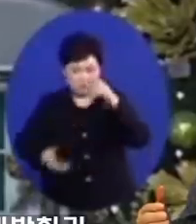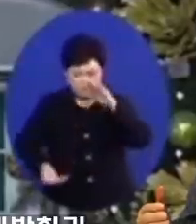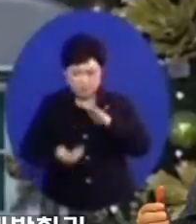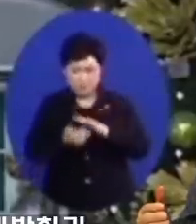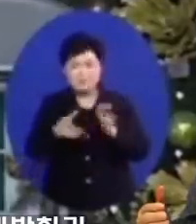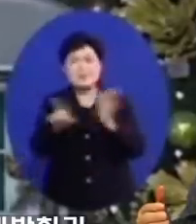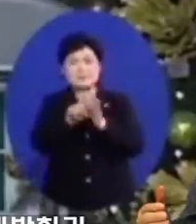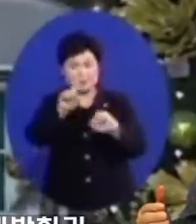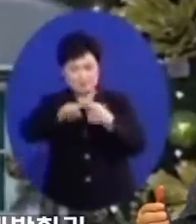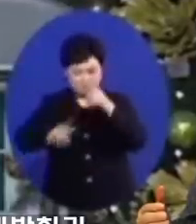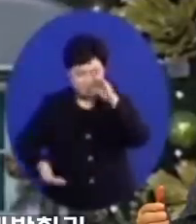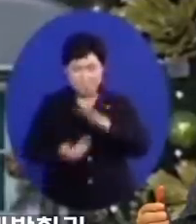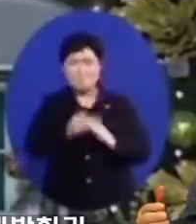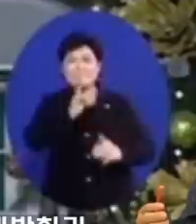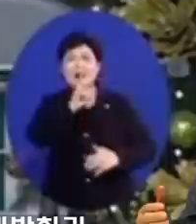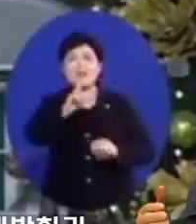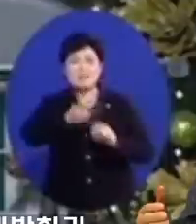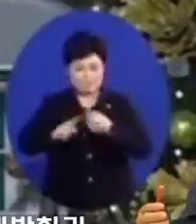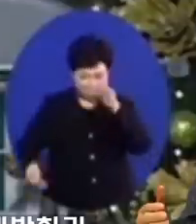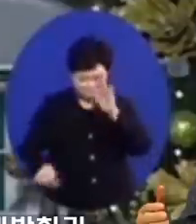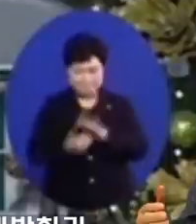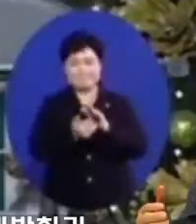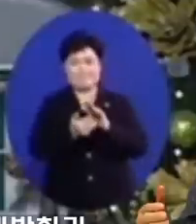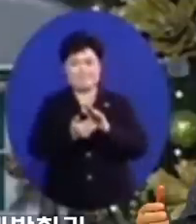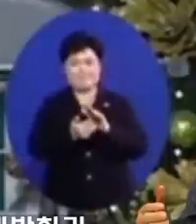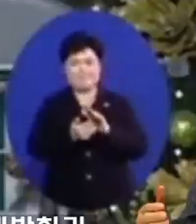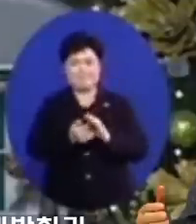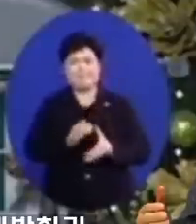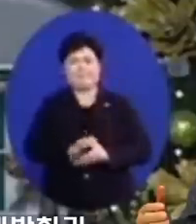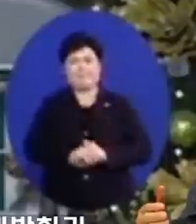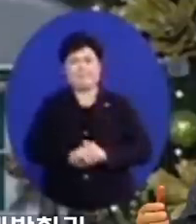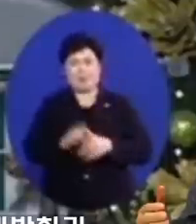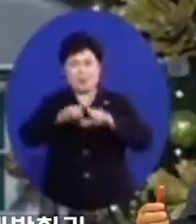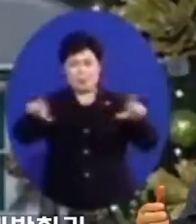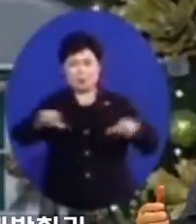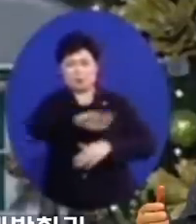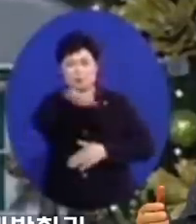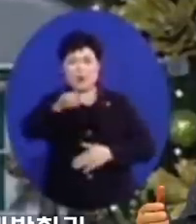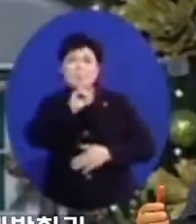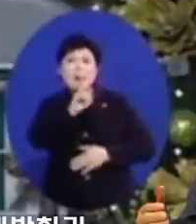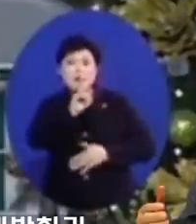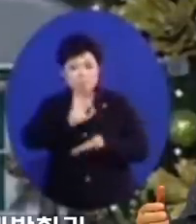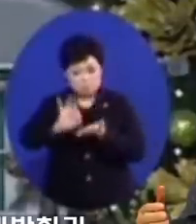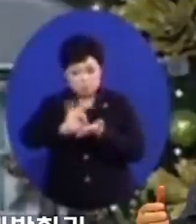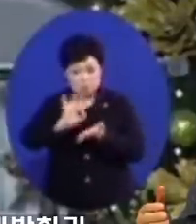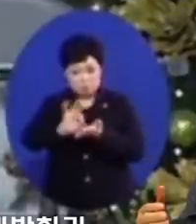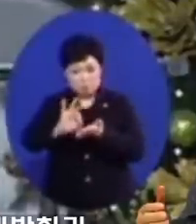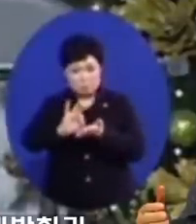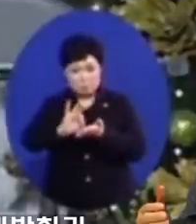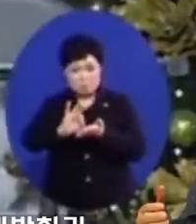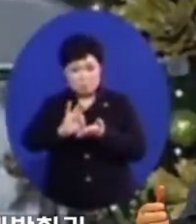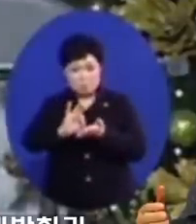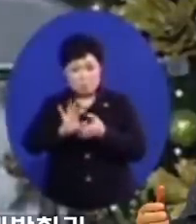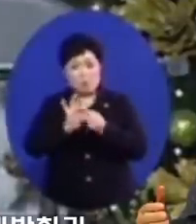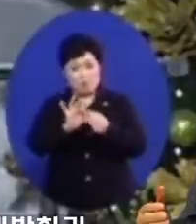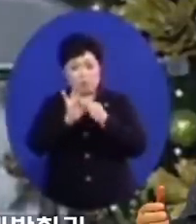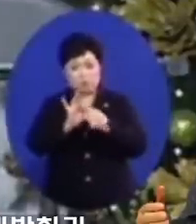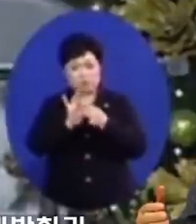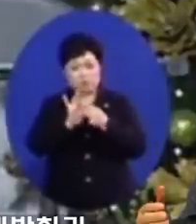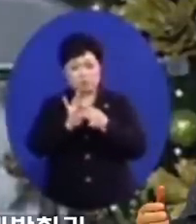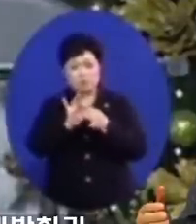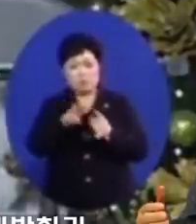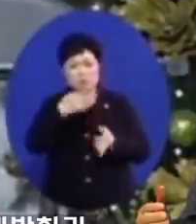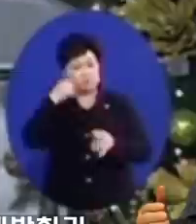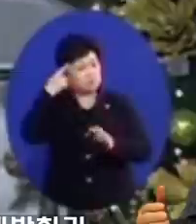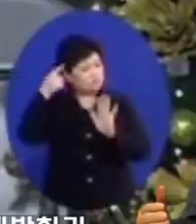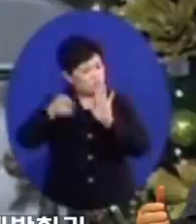되고 말하는 대로 되는 겁니다. 보통 우리가 말을 하지 않아요? 아무 관심 없이 부정적인